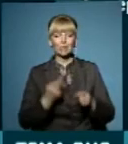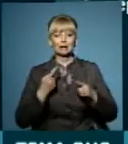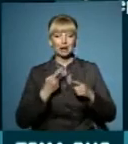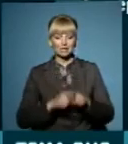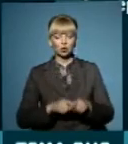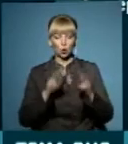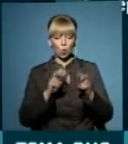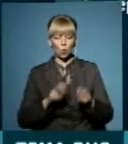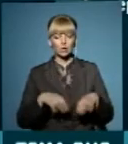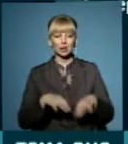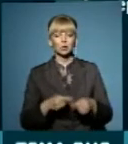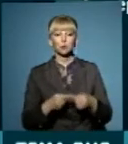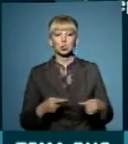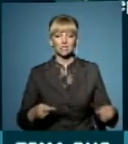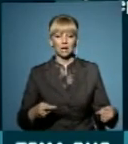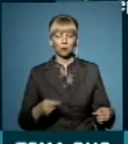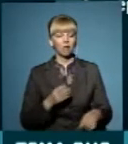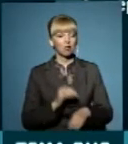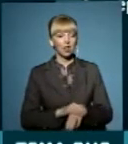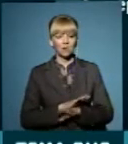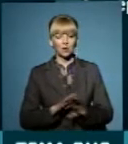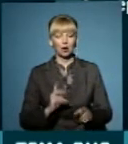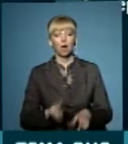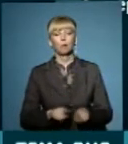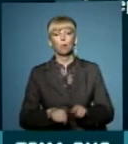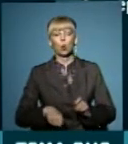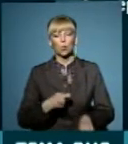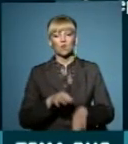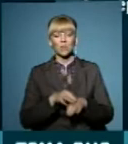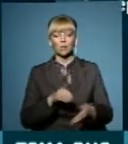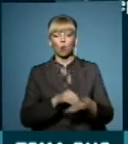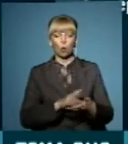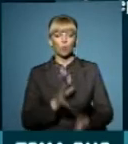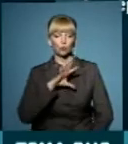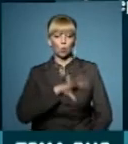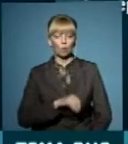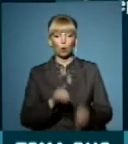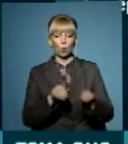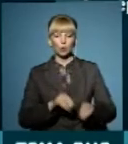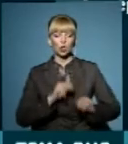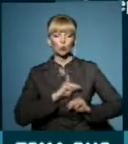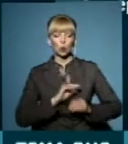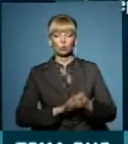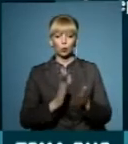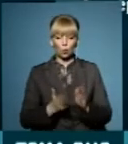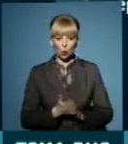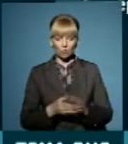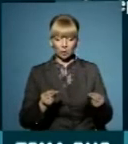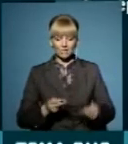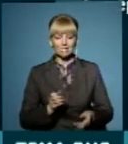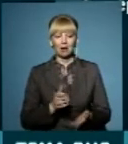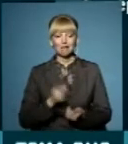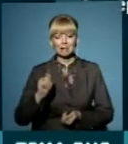технічного огляду транспортних засобів не виявлено, як і порушень введення обліку доходів та укладення трудових договорів із